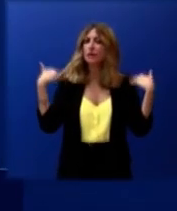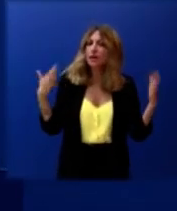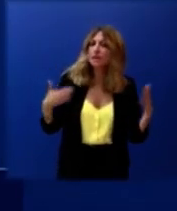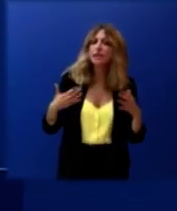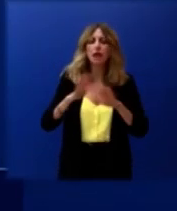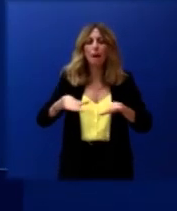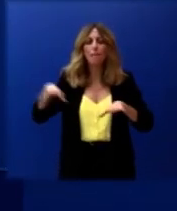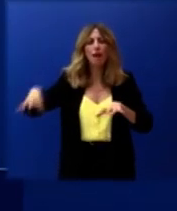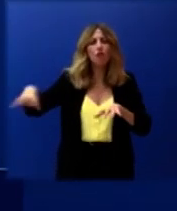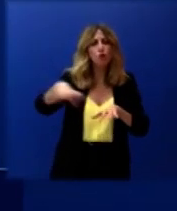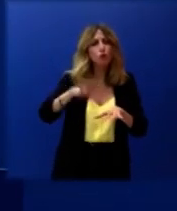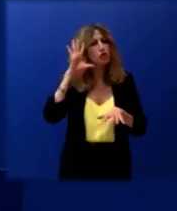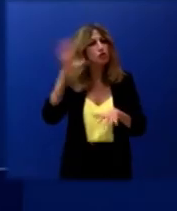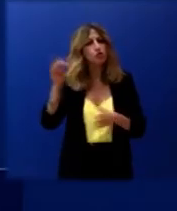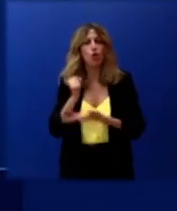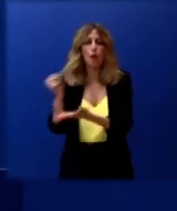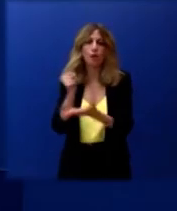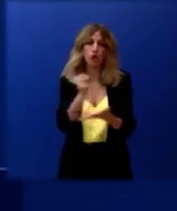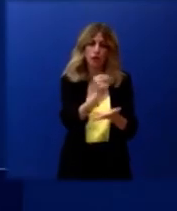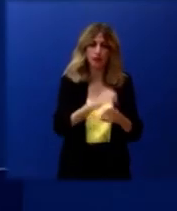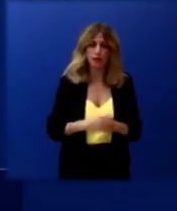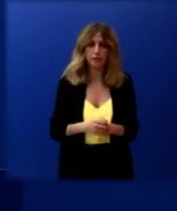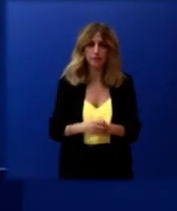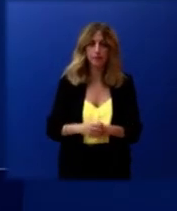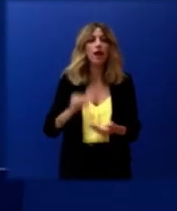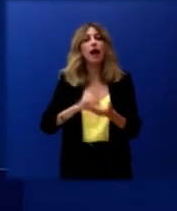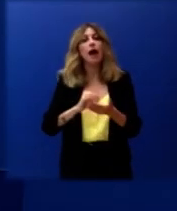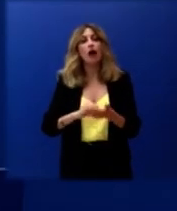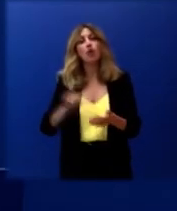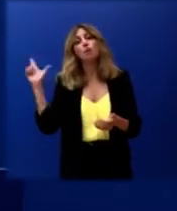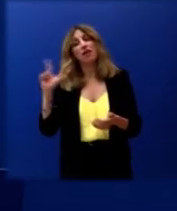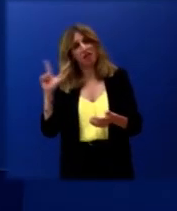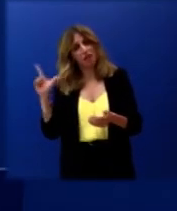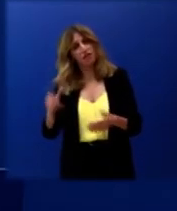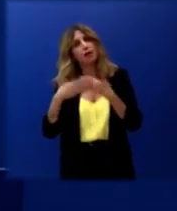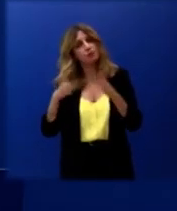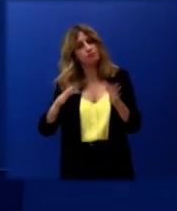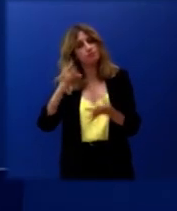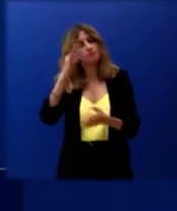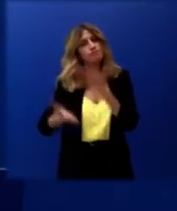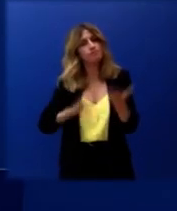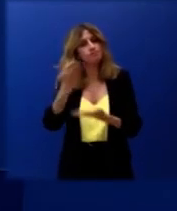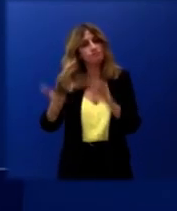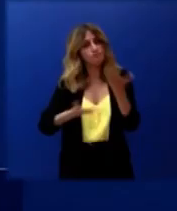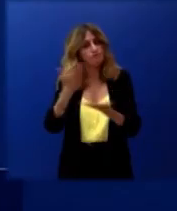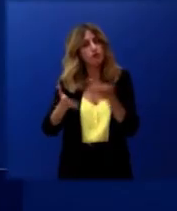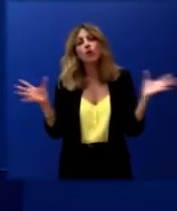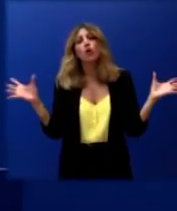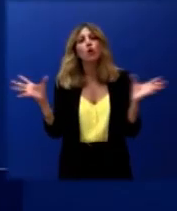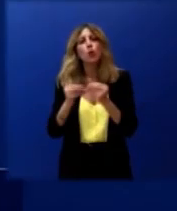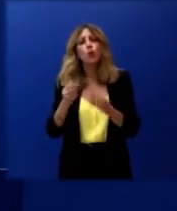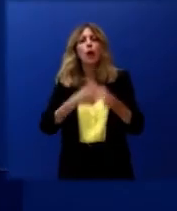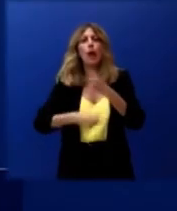Την ίδια μέρα άνοιξε και η πλατφόρμα για την υποβολή αιτήσεων επιδότησης παγίων δαπανών μέσω πιστωτικού που μπορεί